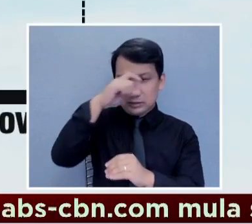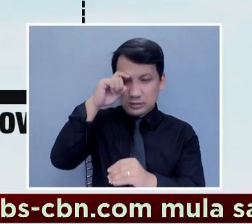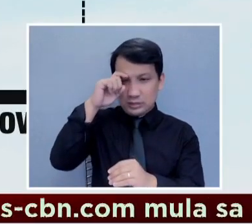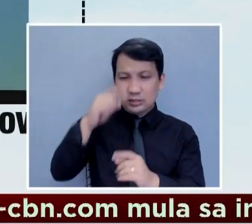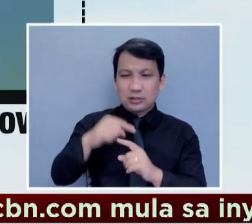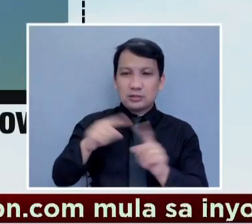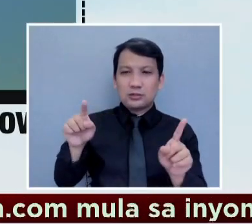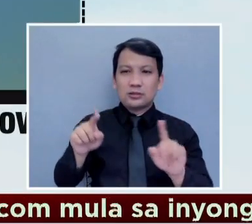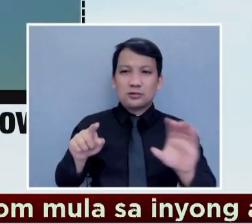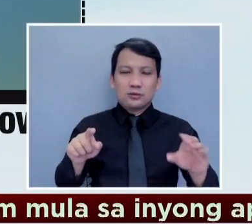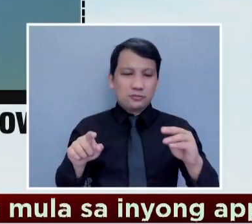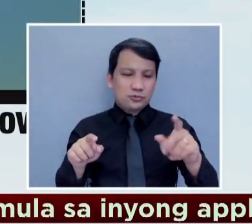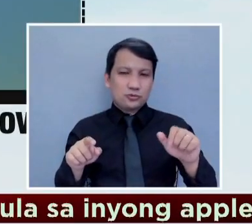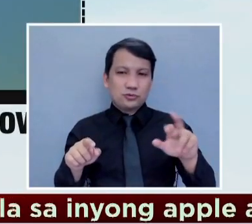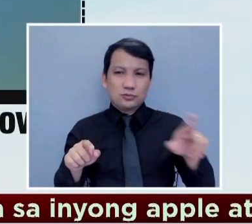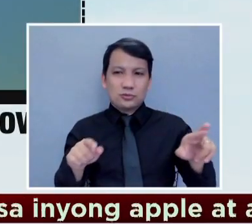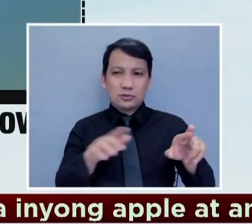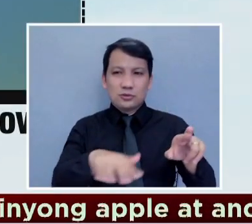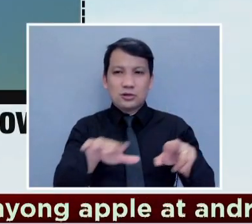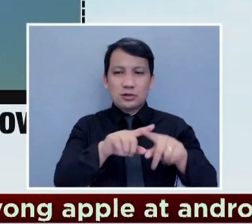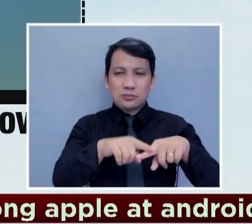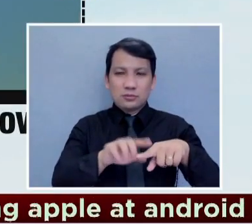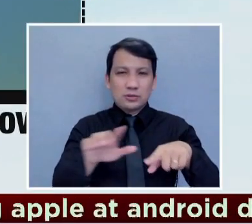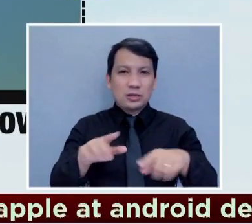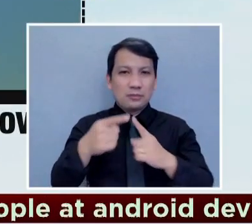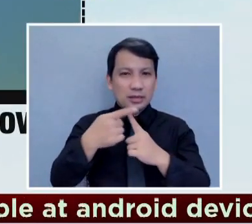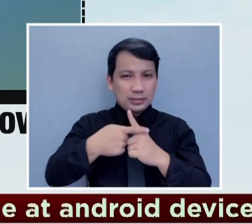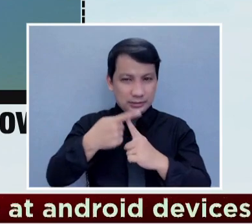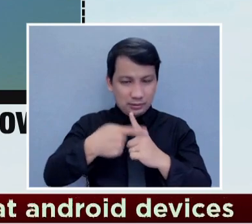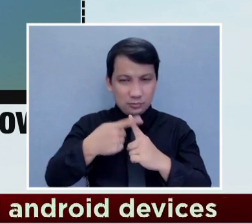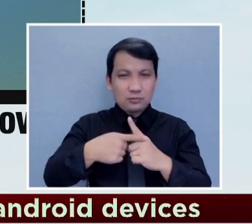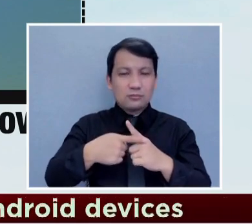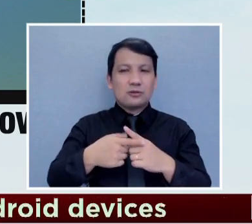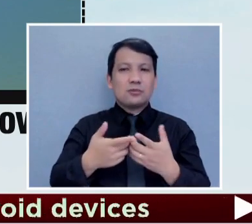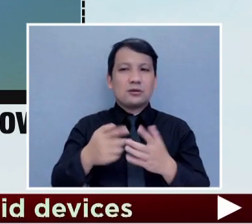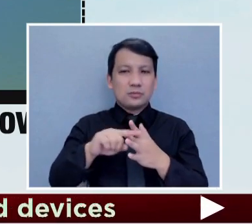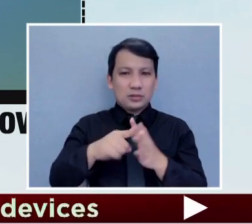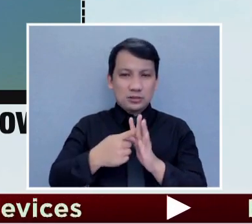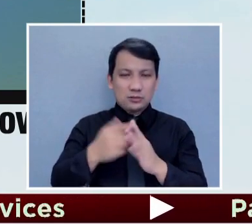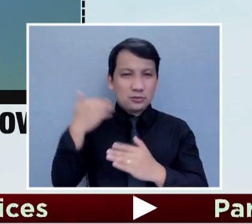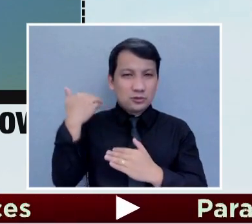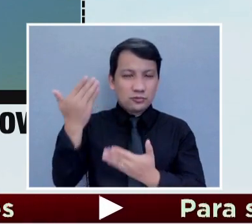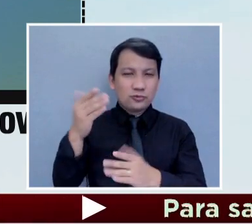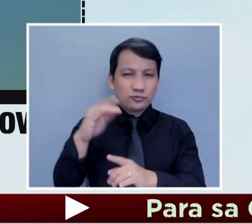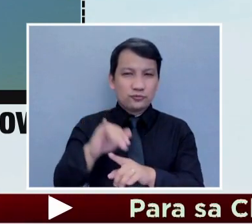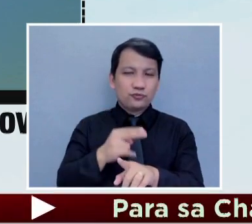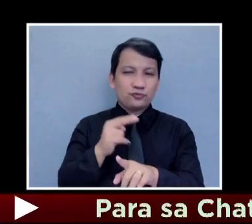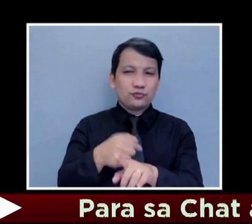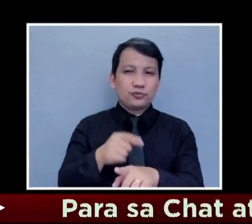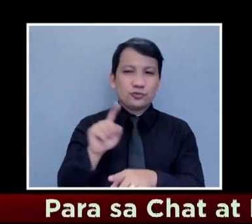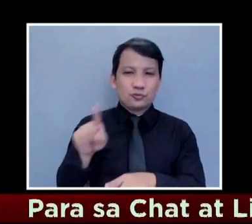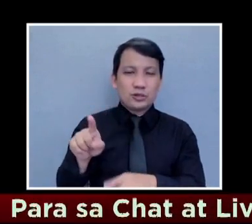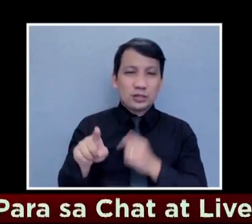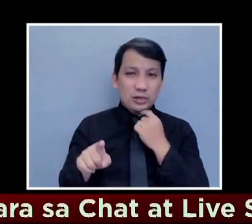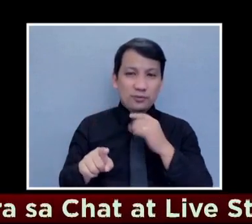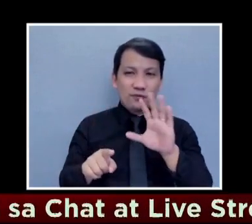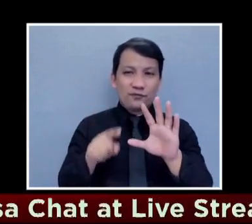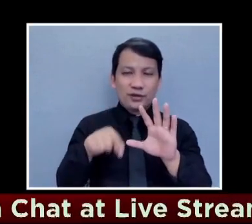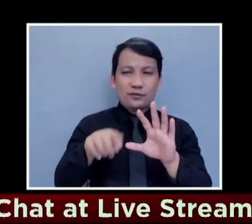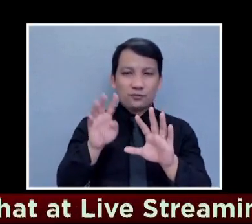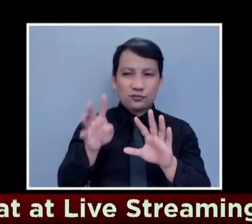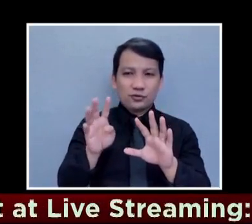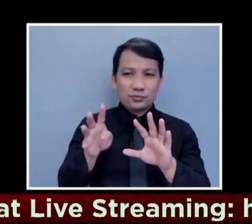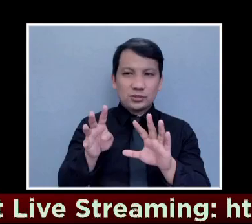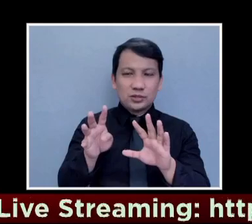sa meteorological summer na base naman sa temperatura at nagsimula na noong June 1. Kaninang 5:40 ng hapon ang